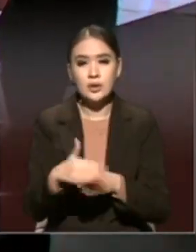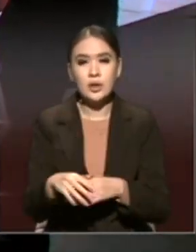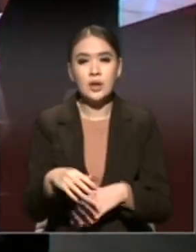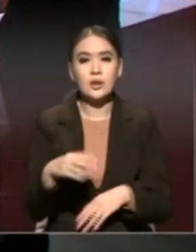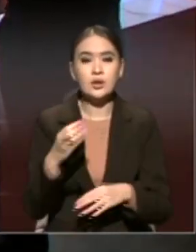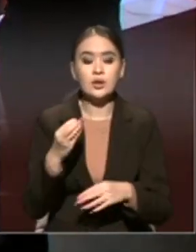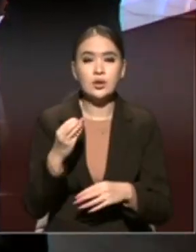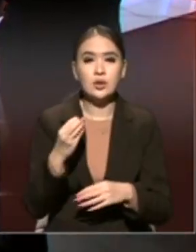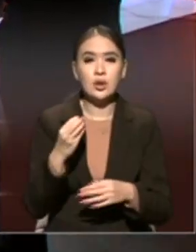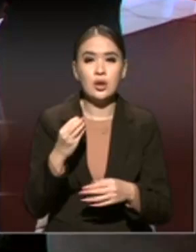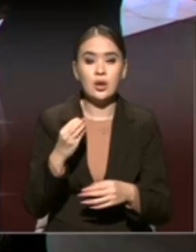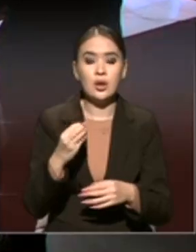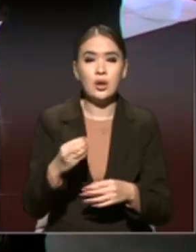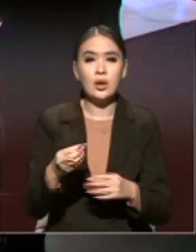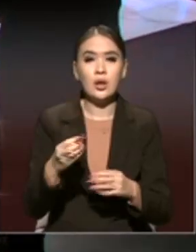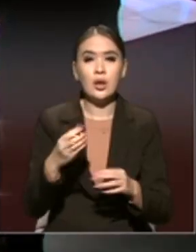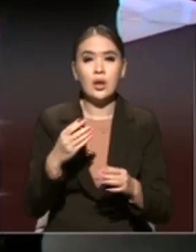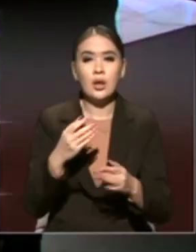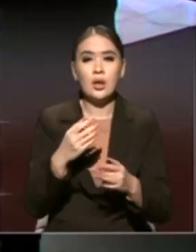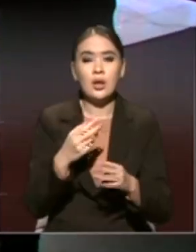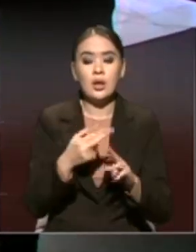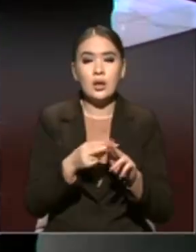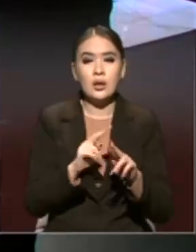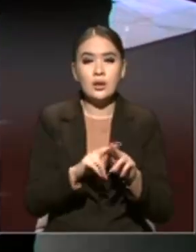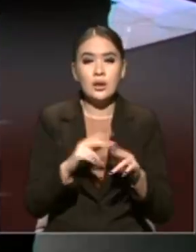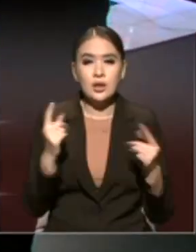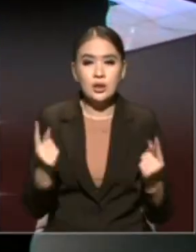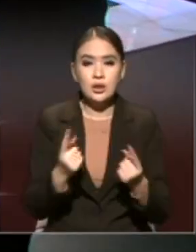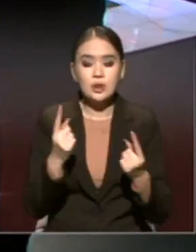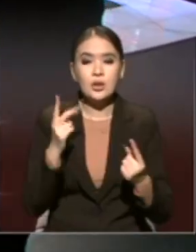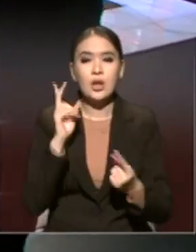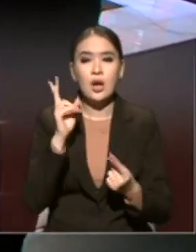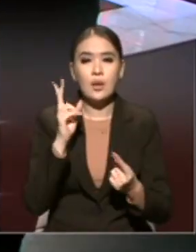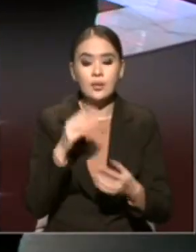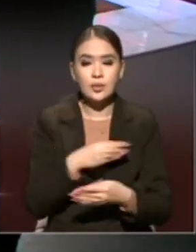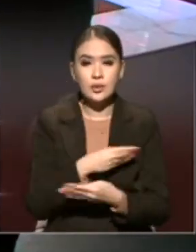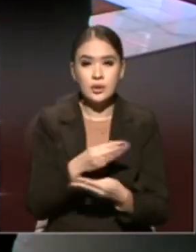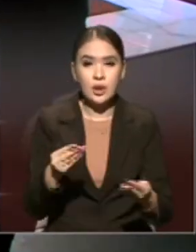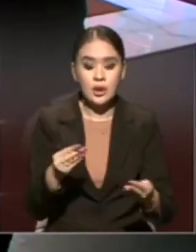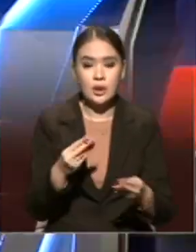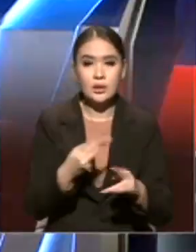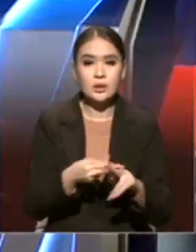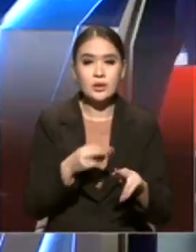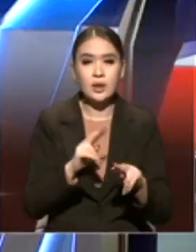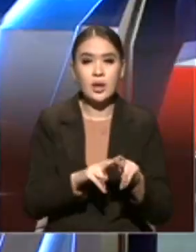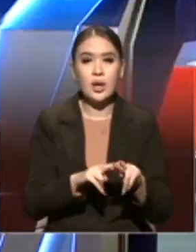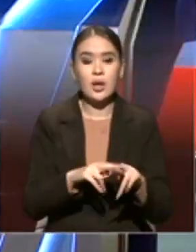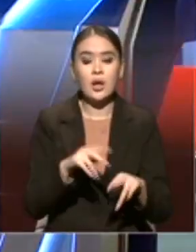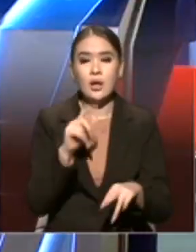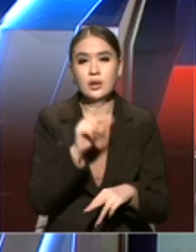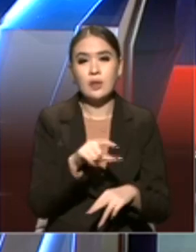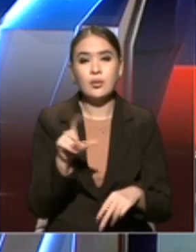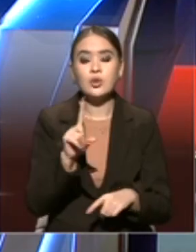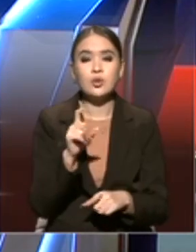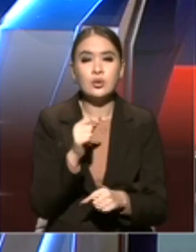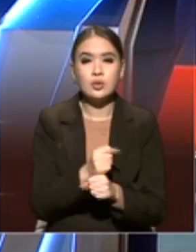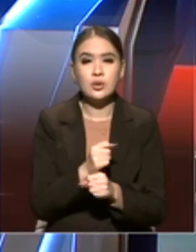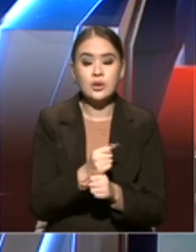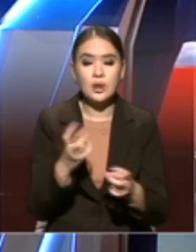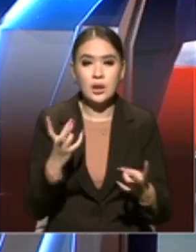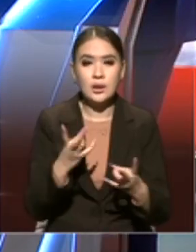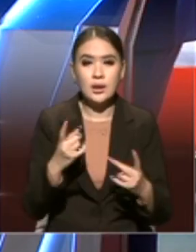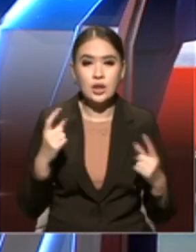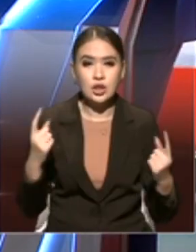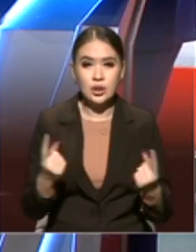Екінші деңгейлі банкте кредиттер бар. Жеңілдіктер кімдерге жасалады және бұл азамат не істеу керек? Жеңілдіктер